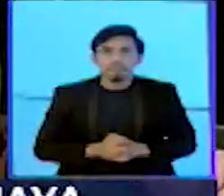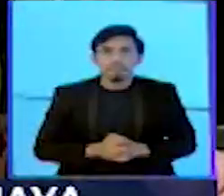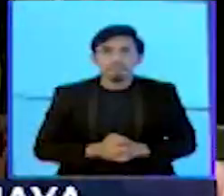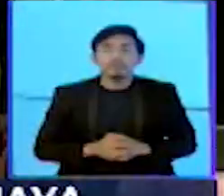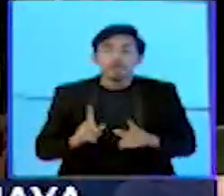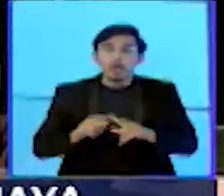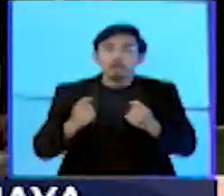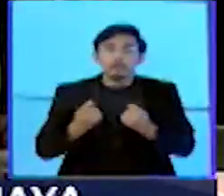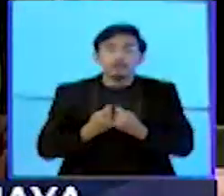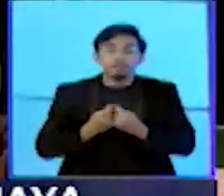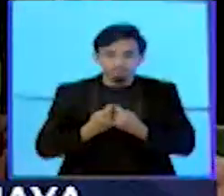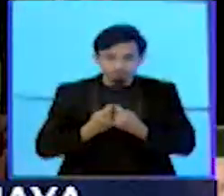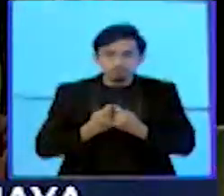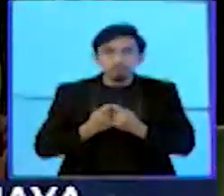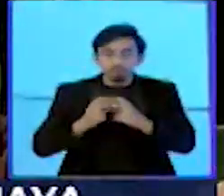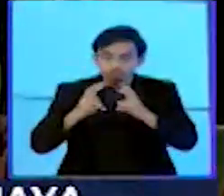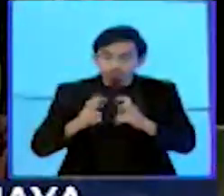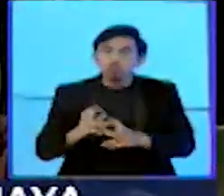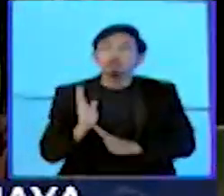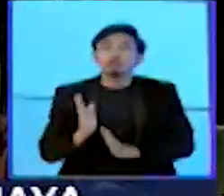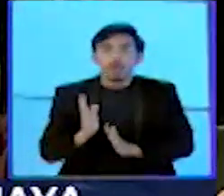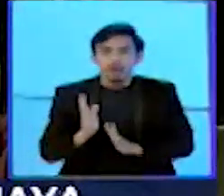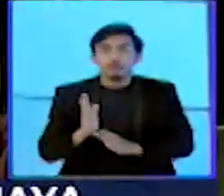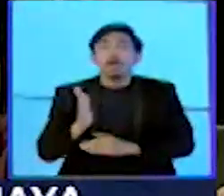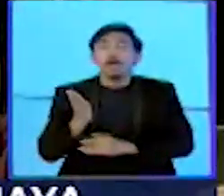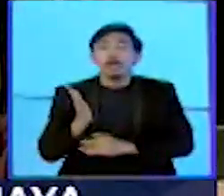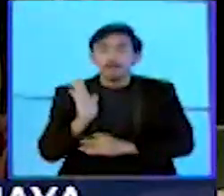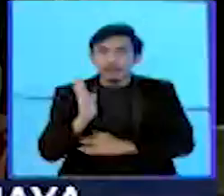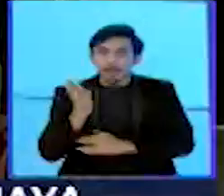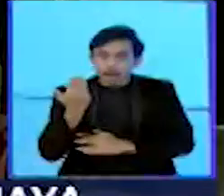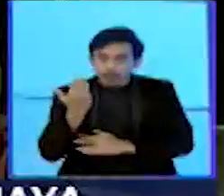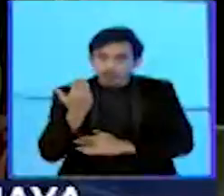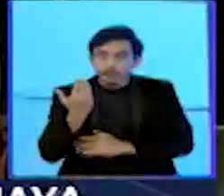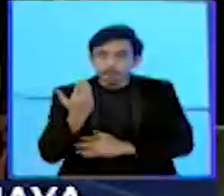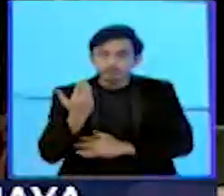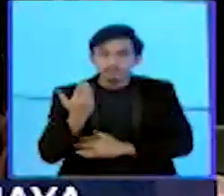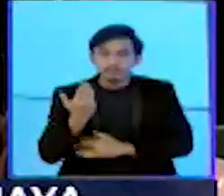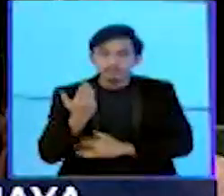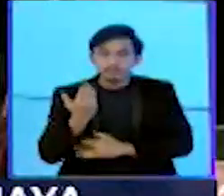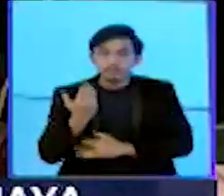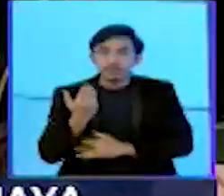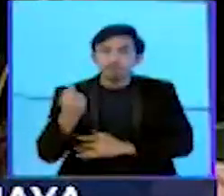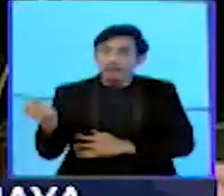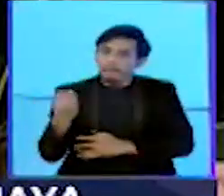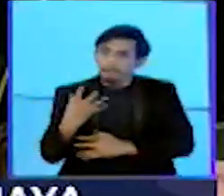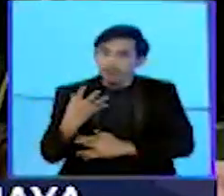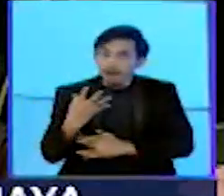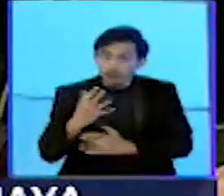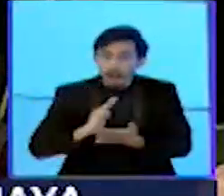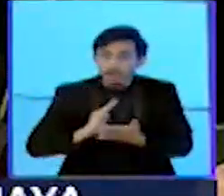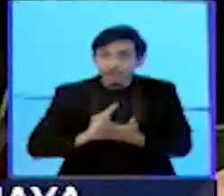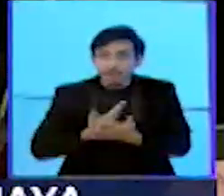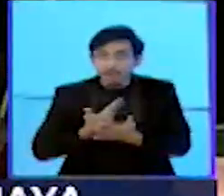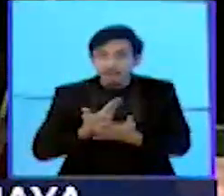yang bersangkutan, ya kemarin ada penyampaian saya ke Pasar Jumat, ternyata rujukannya adalah ke Rumah